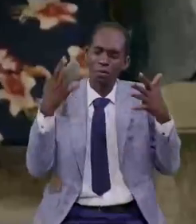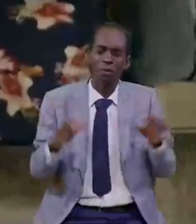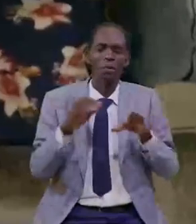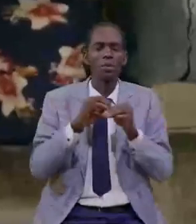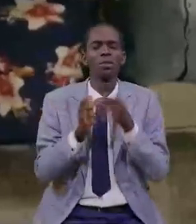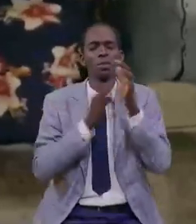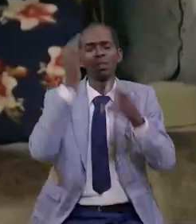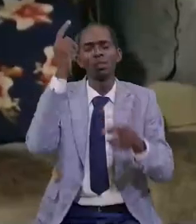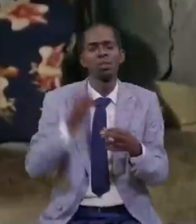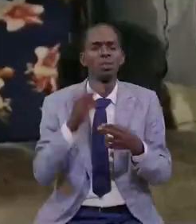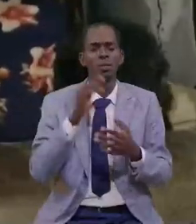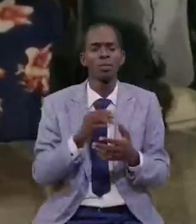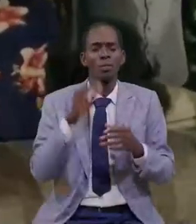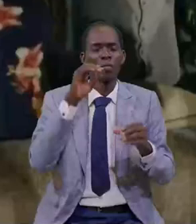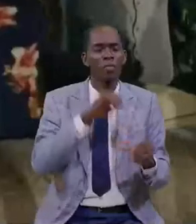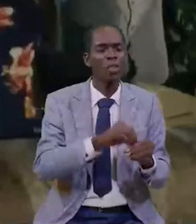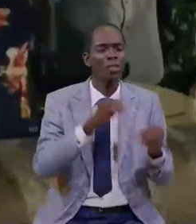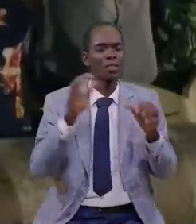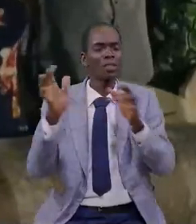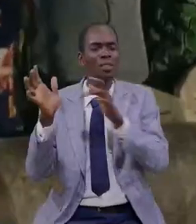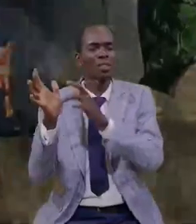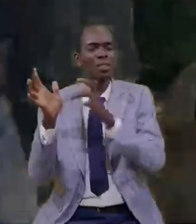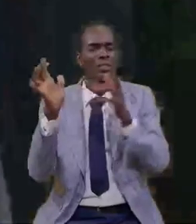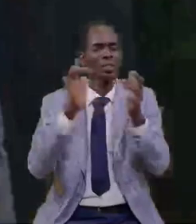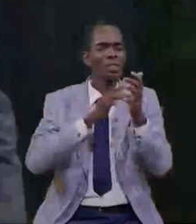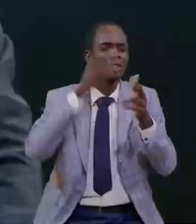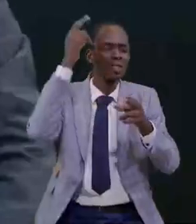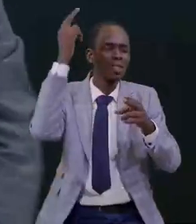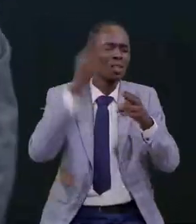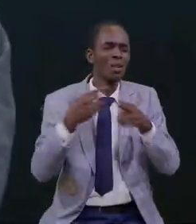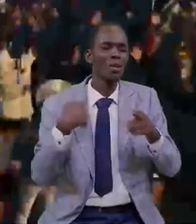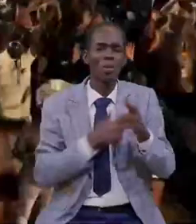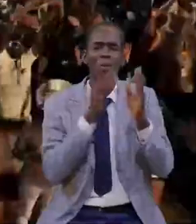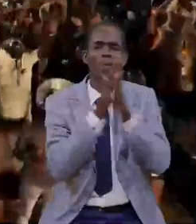faire au nom de Jésus nous